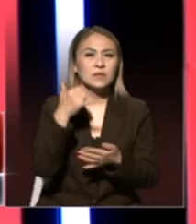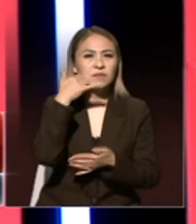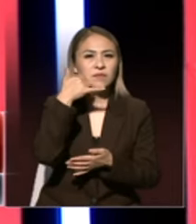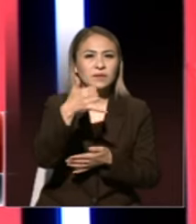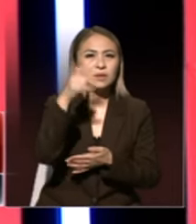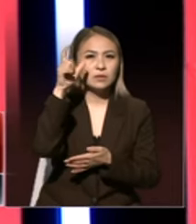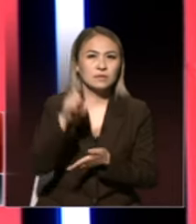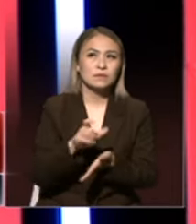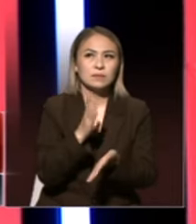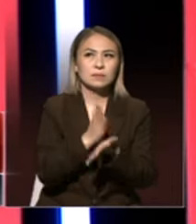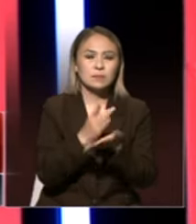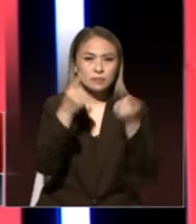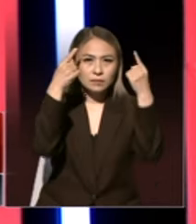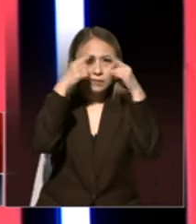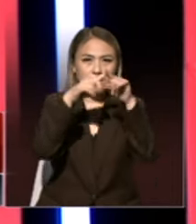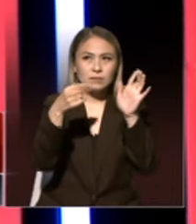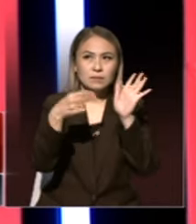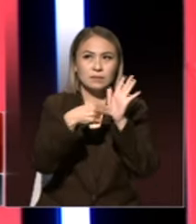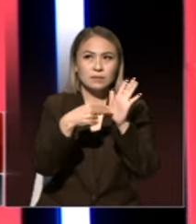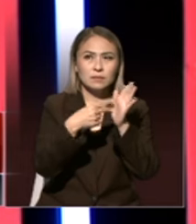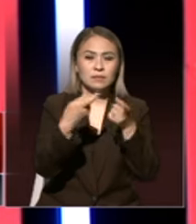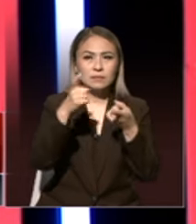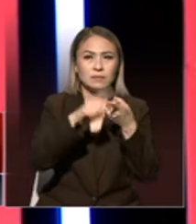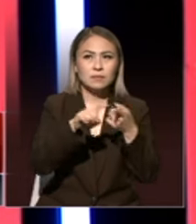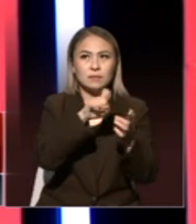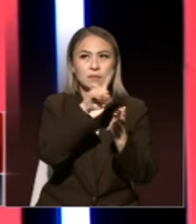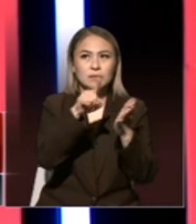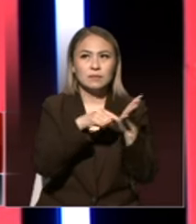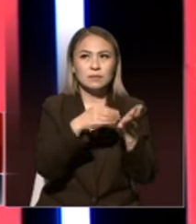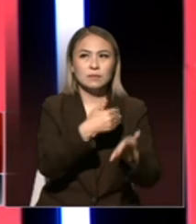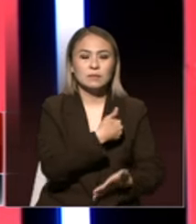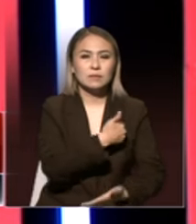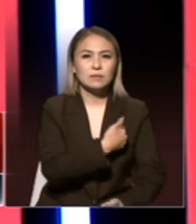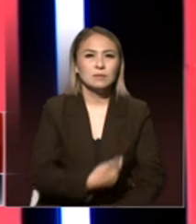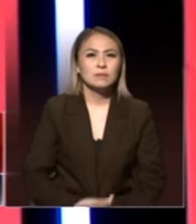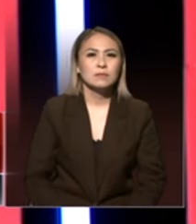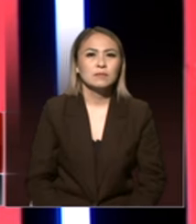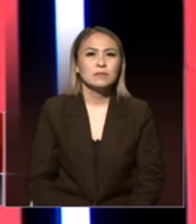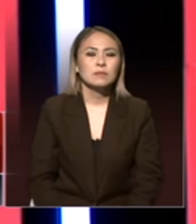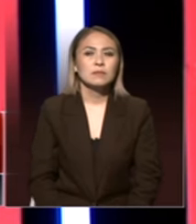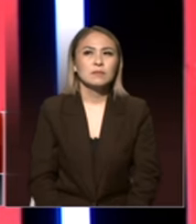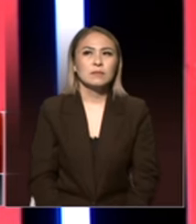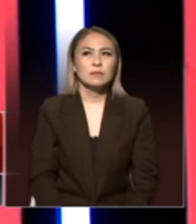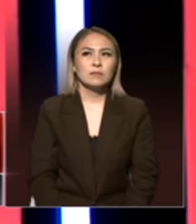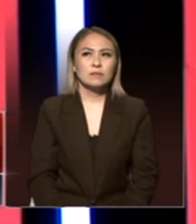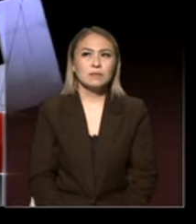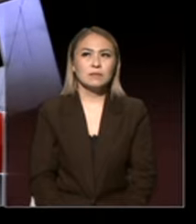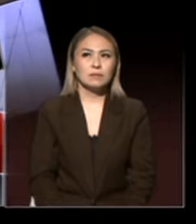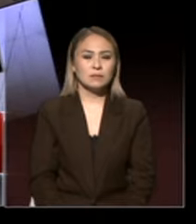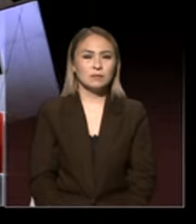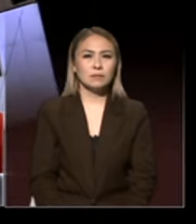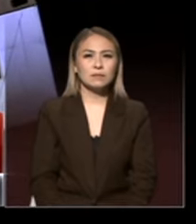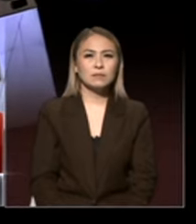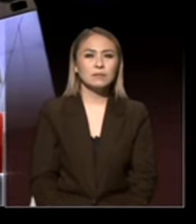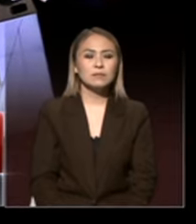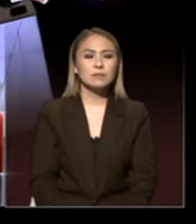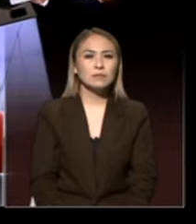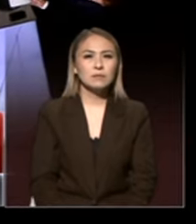көрүнмөнүбүз бар экен. Осы техниканын баасына катышты савал коем дейт. Тыңдап алсак, ал кисинин айтар кандай дереги бар экен.